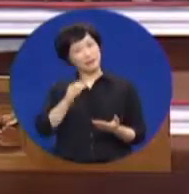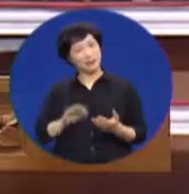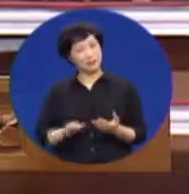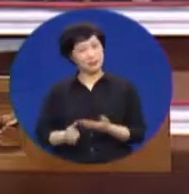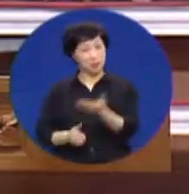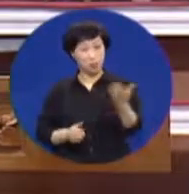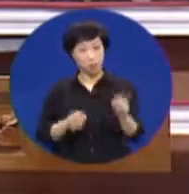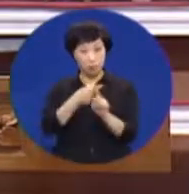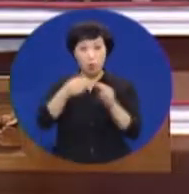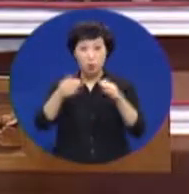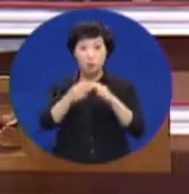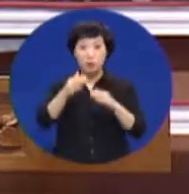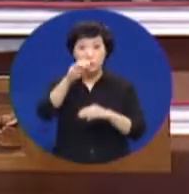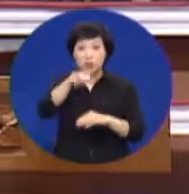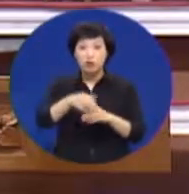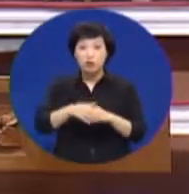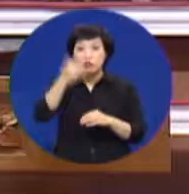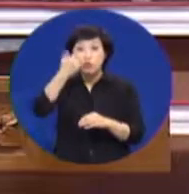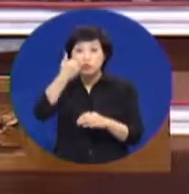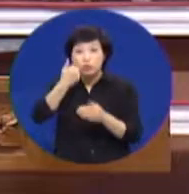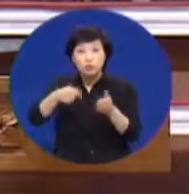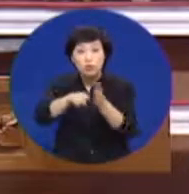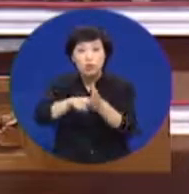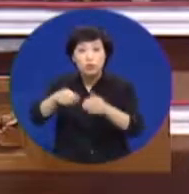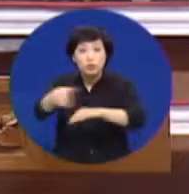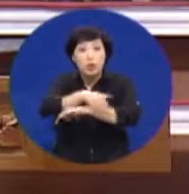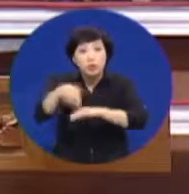그냥 교회 누군가 위에서 댕기지.